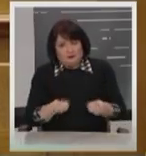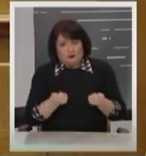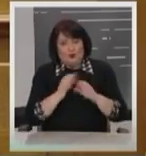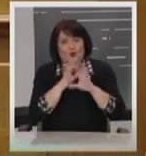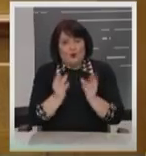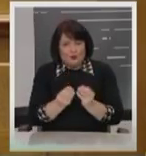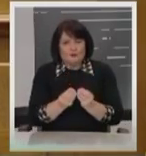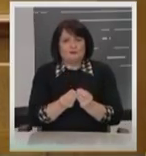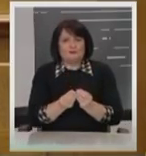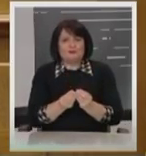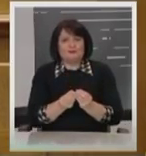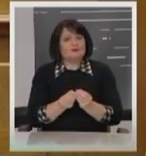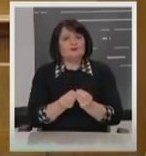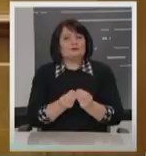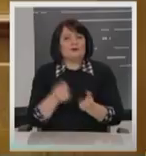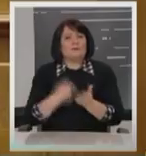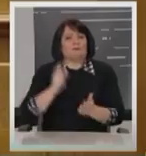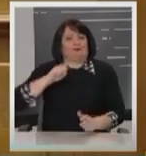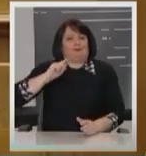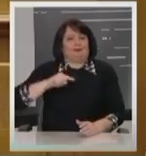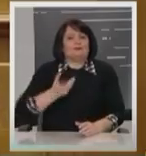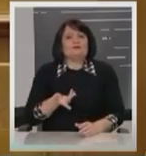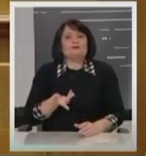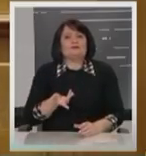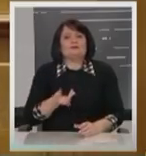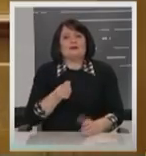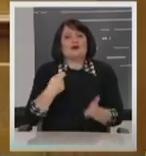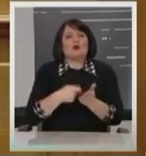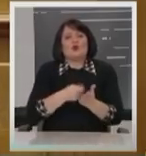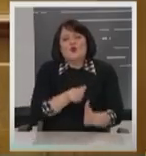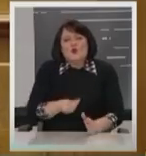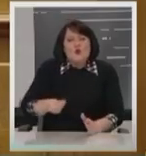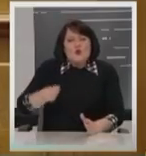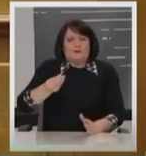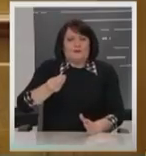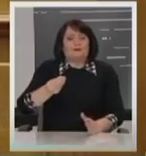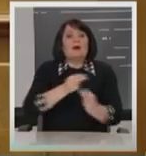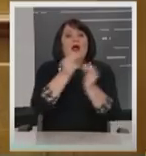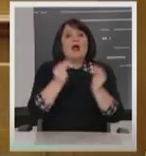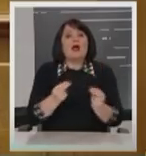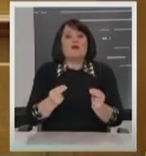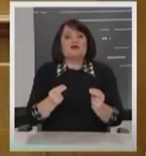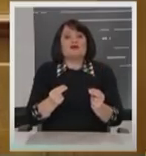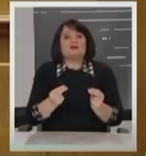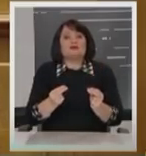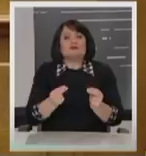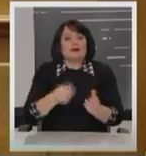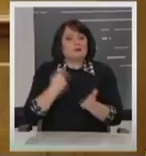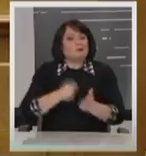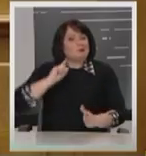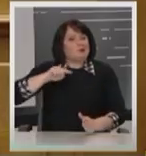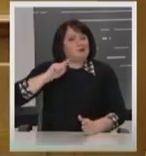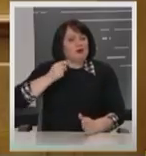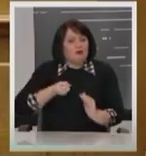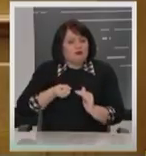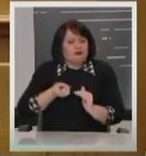Και όλα αυτά, ενώ η φοροδιαφυγή, η υπερφορολόγηση, οδηγεί σε έξαρση της φοροδιαφυγής και